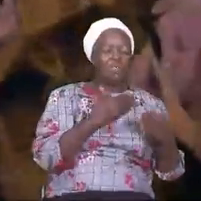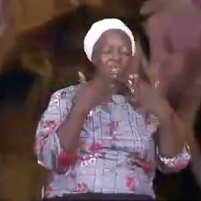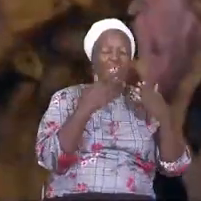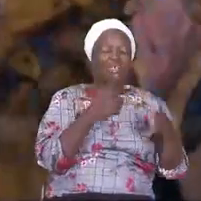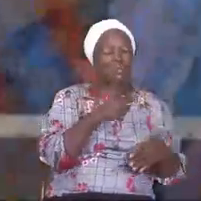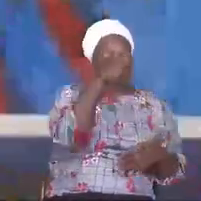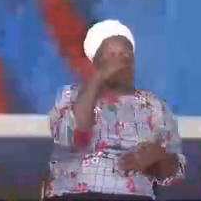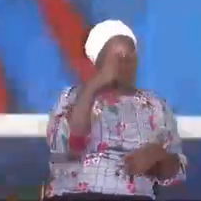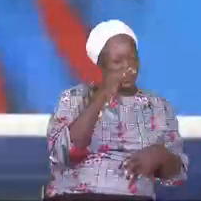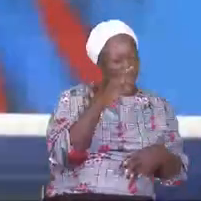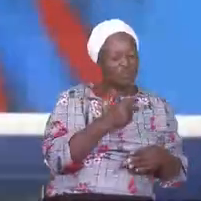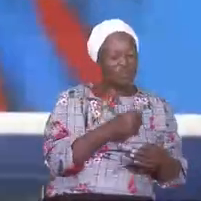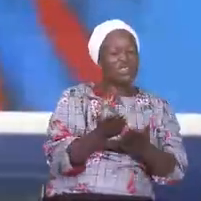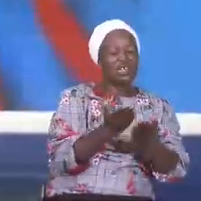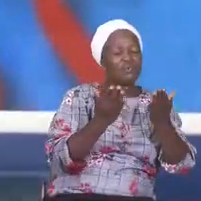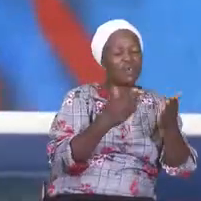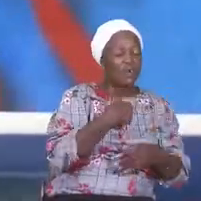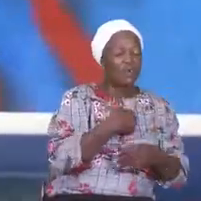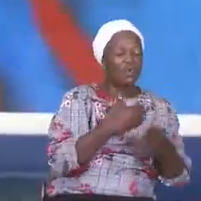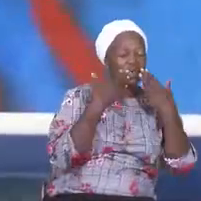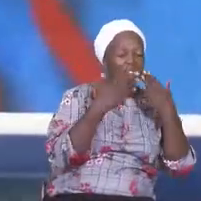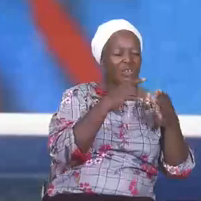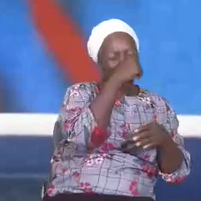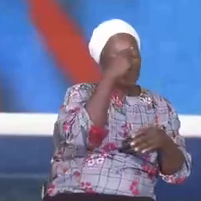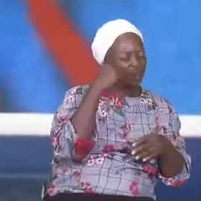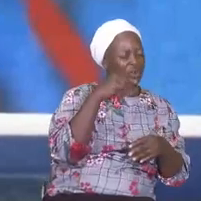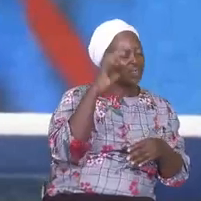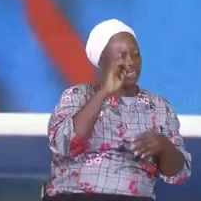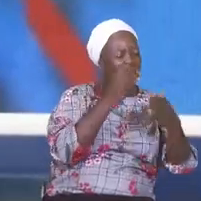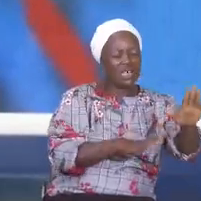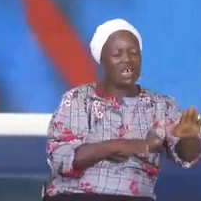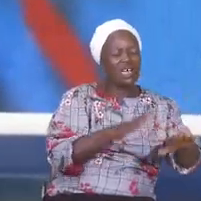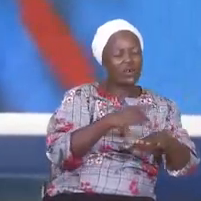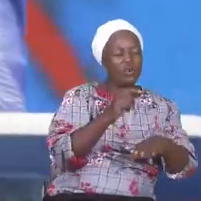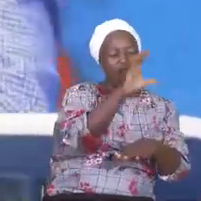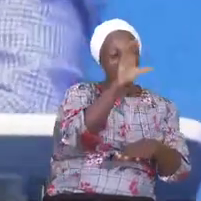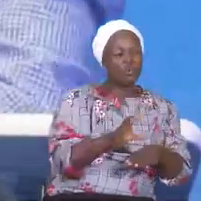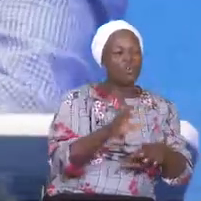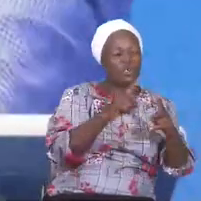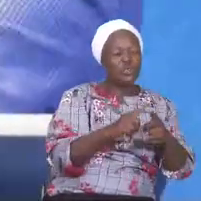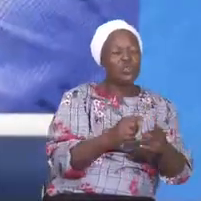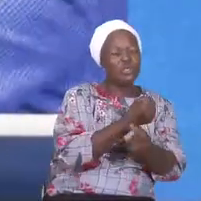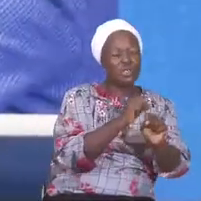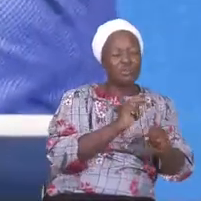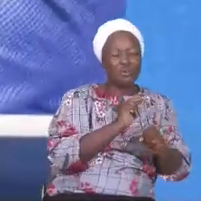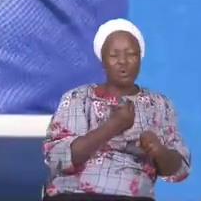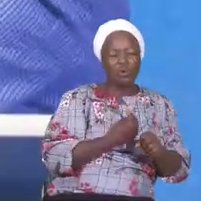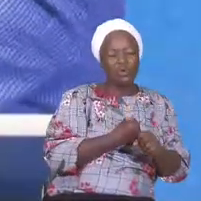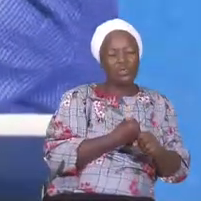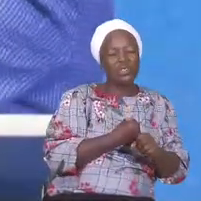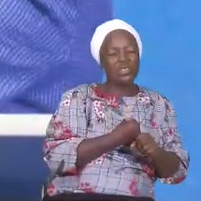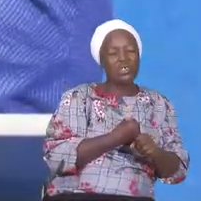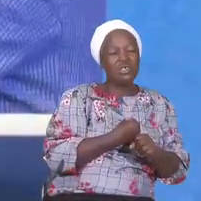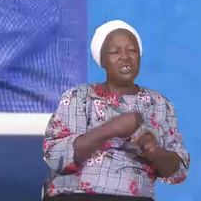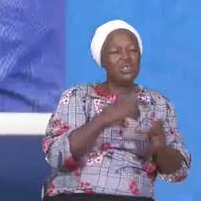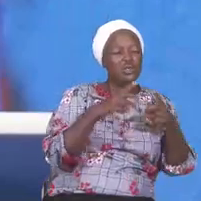nom. Nous te remercions à cause de Christ. Merci à cause de son sacrifice. Nous te remercions parce